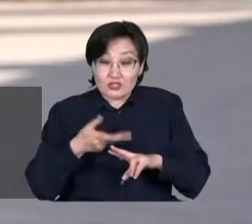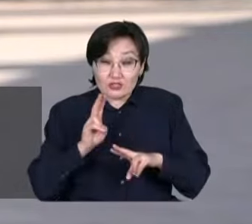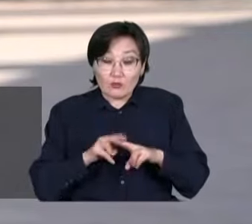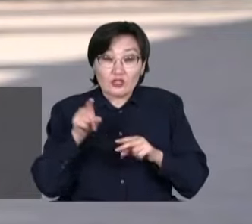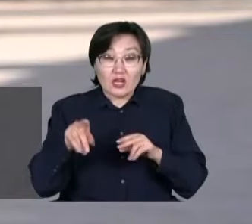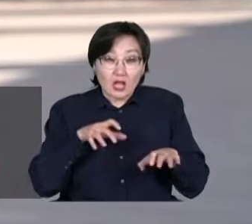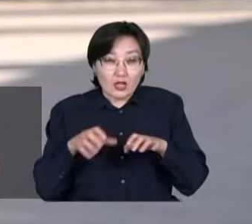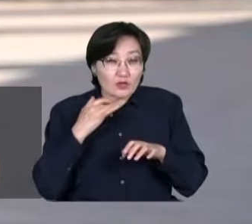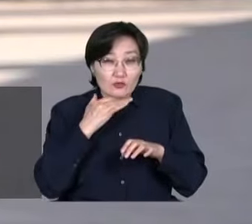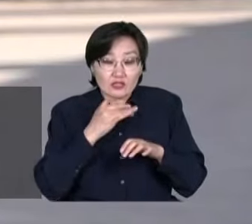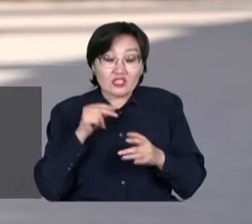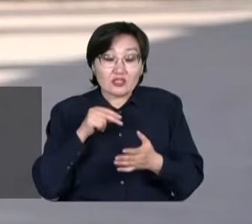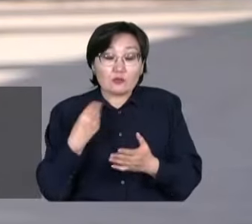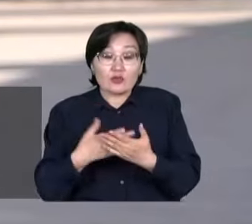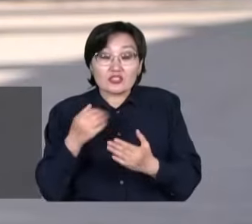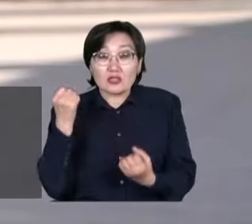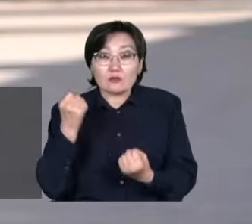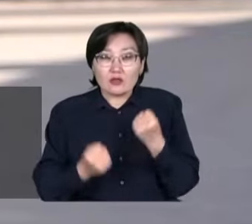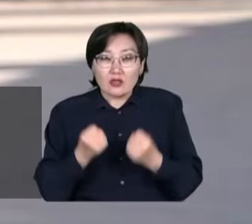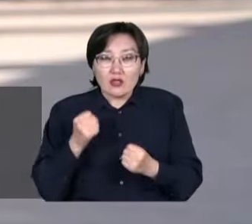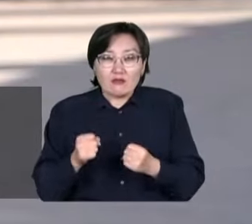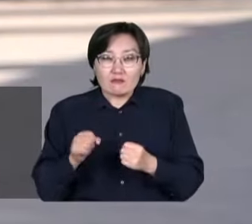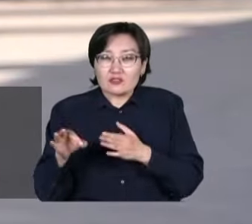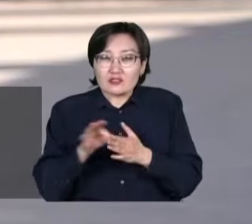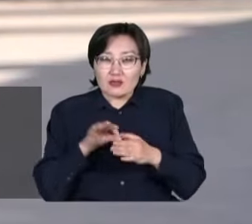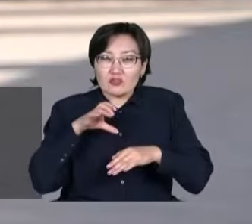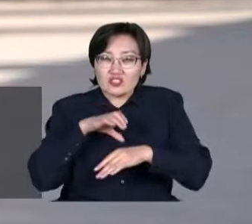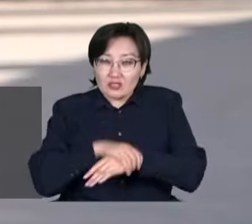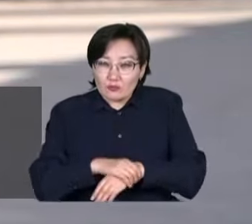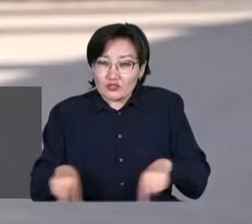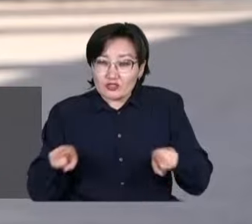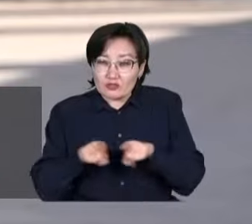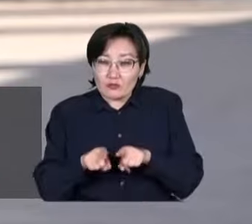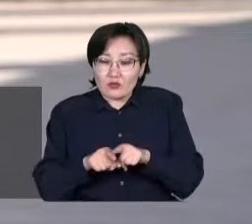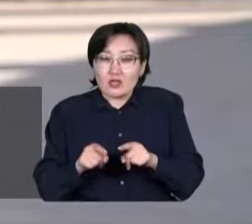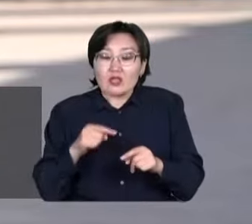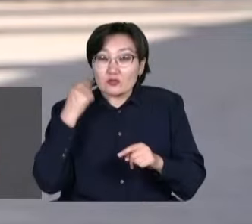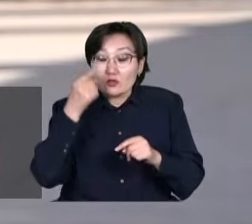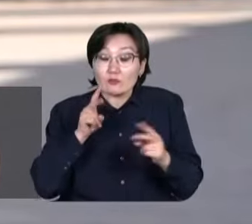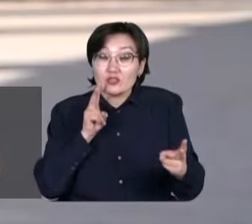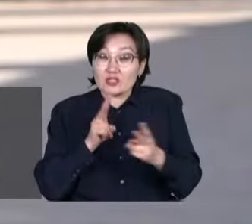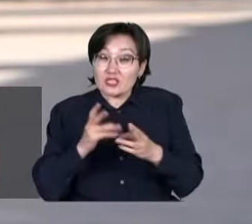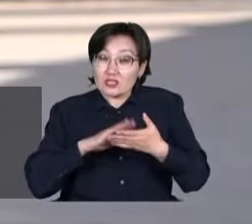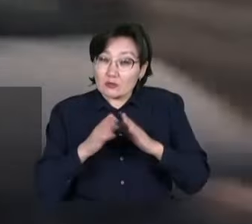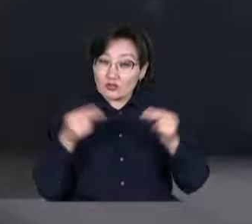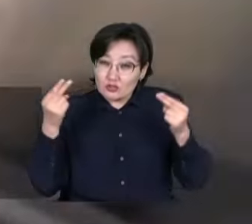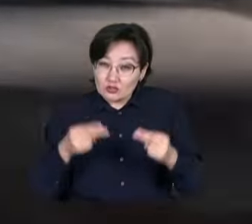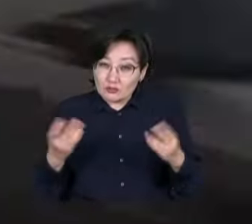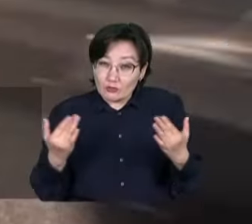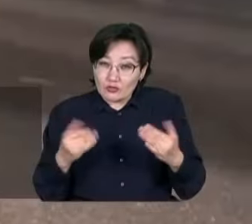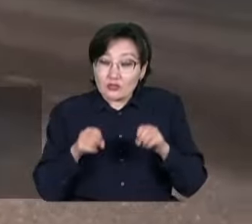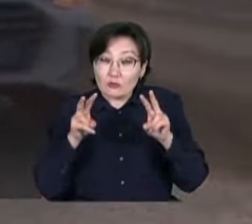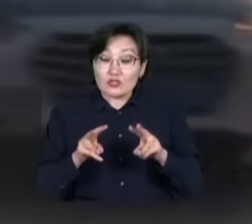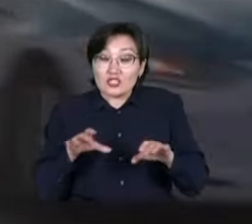онда алаяқ көп. Олар қымбат көліктерді қалт жібермейтіні белгілі. Сол үшін мұндай істе көзбеге жүздесіп келісім жасасу керек.